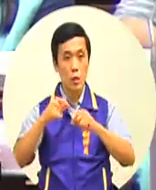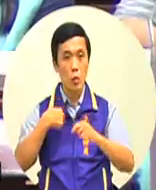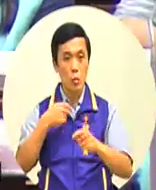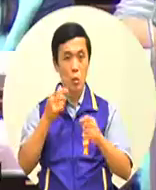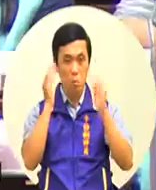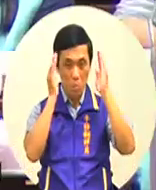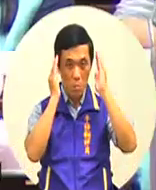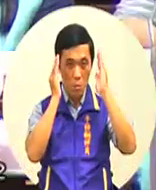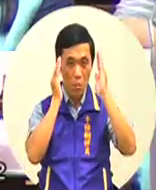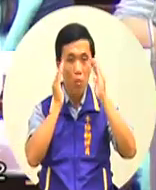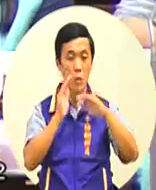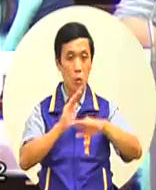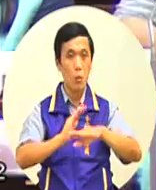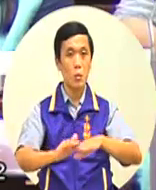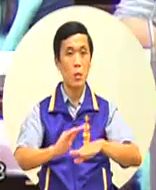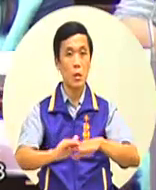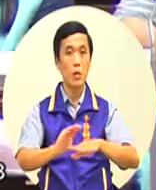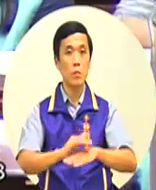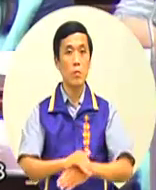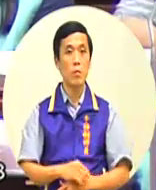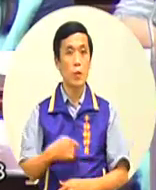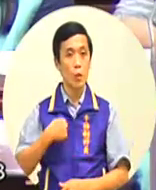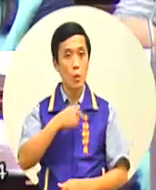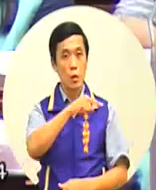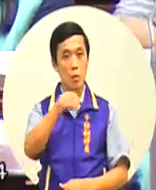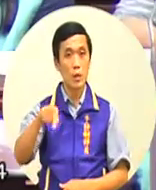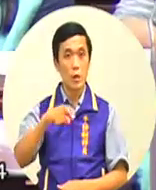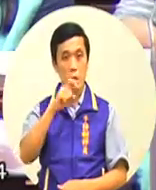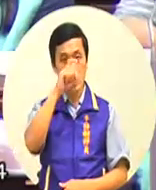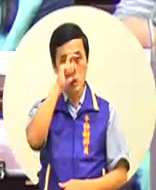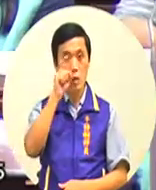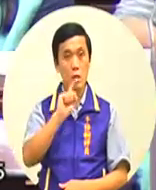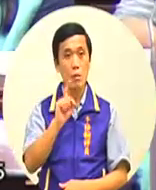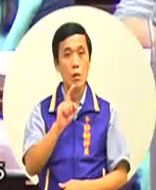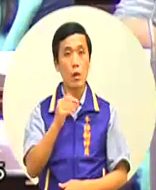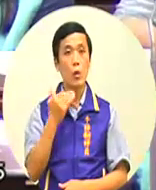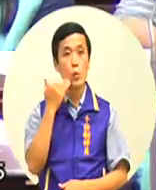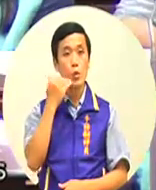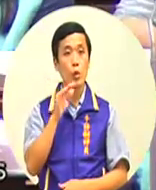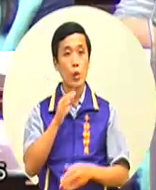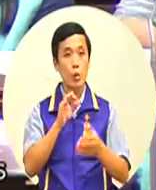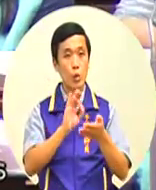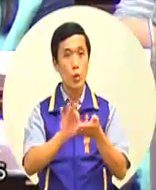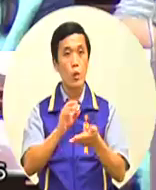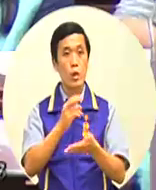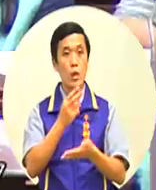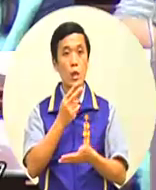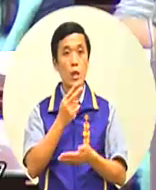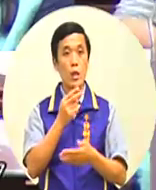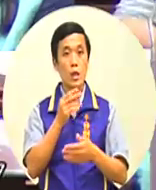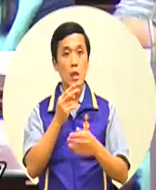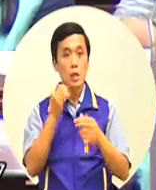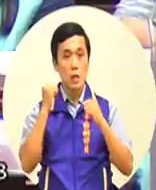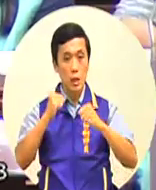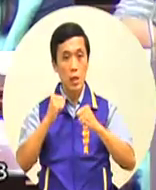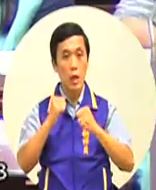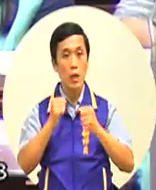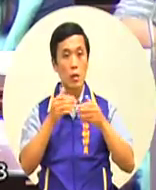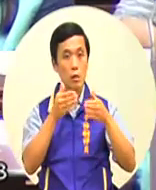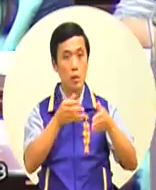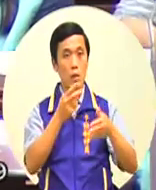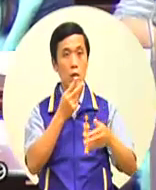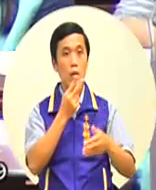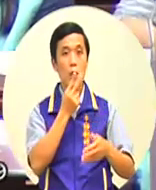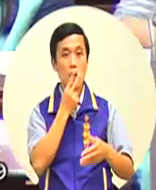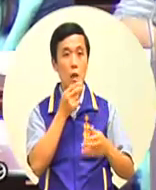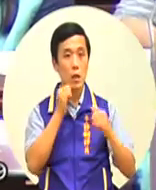的。所以我们当然希望如果可以用亚健康的健康的来照顾比